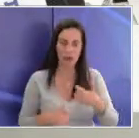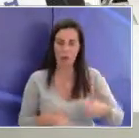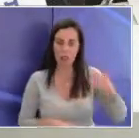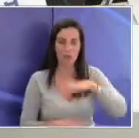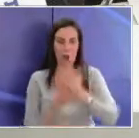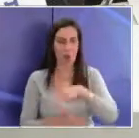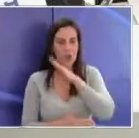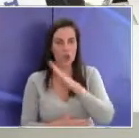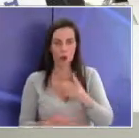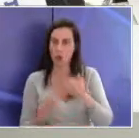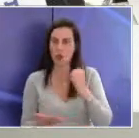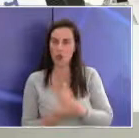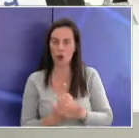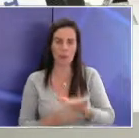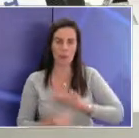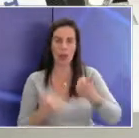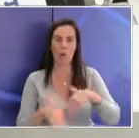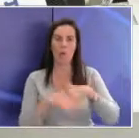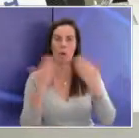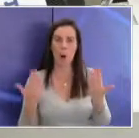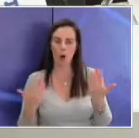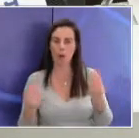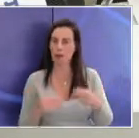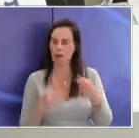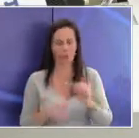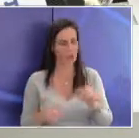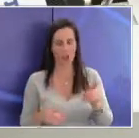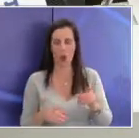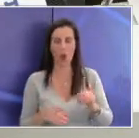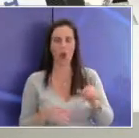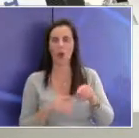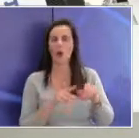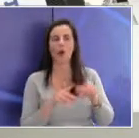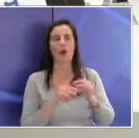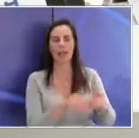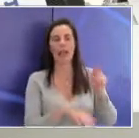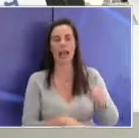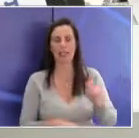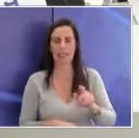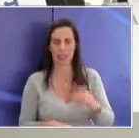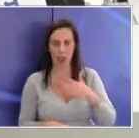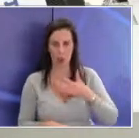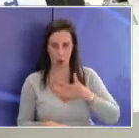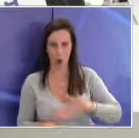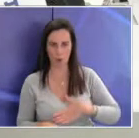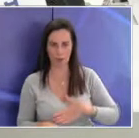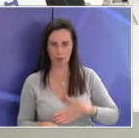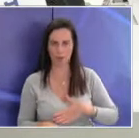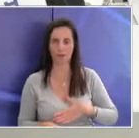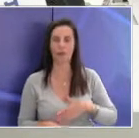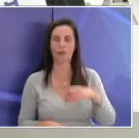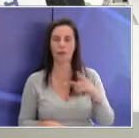לישון. לא היה אישור לזה, האישור להתקבל היום בבוקר. הדבר הזה לא עובר דרך הכנסת, יריב לוין יהיה ממלא מקום. אנחנו רגע רוצים, אני מפנה